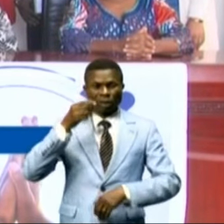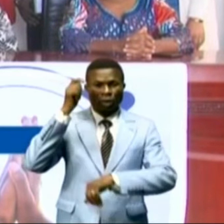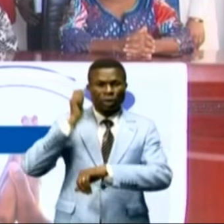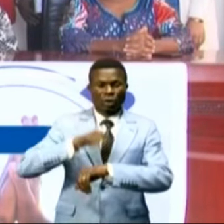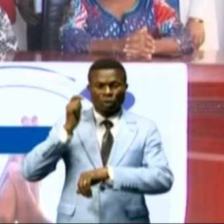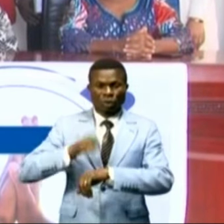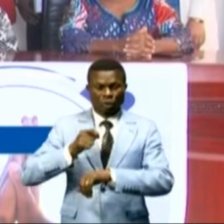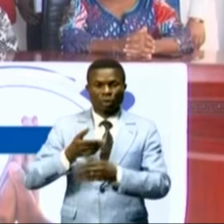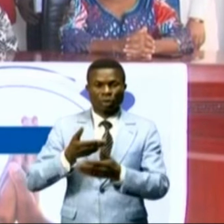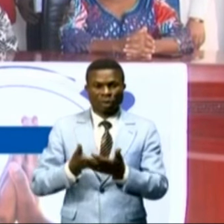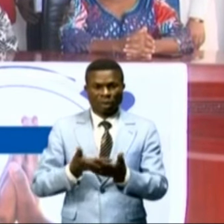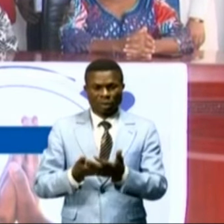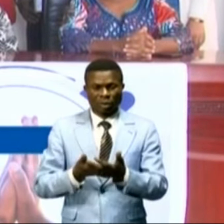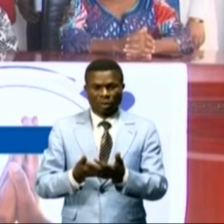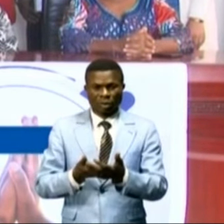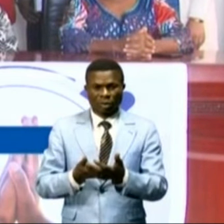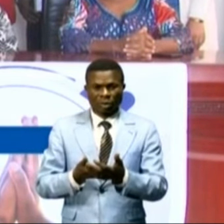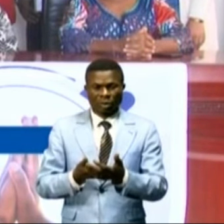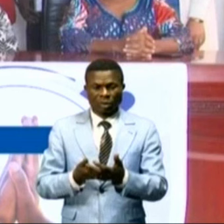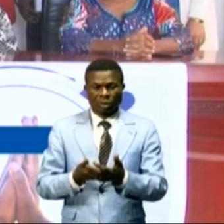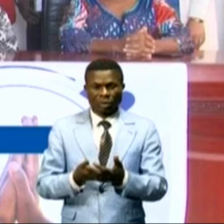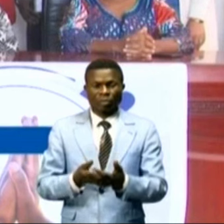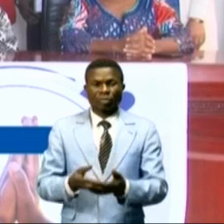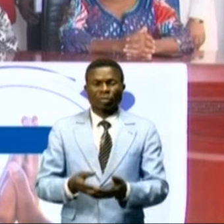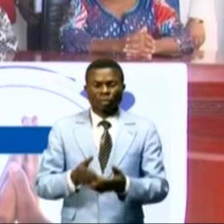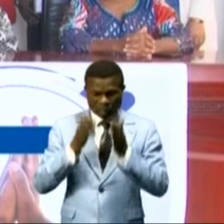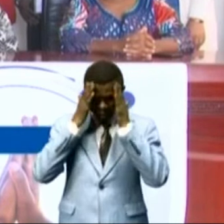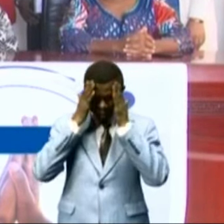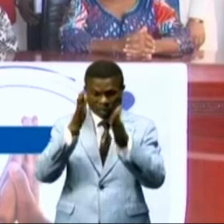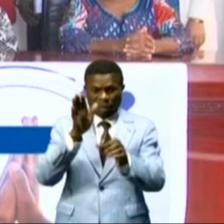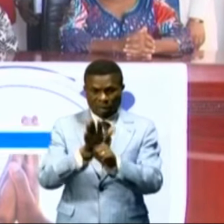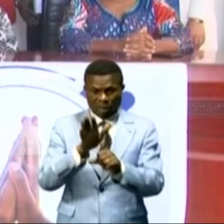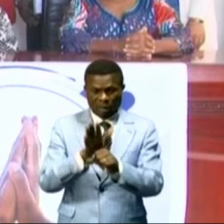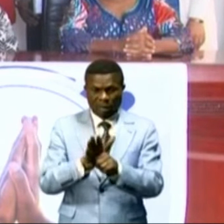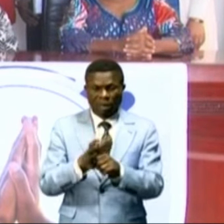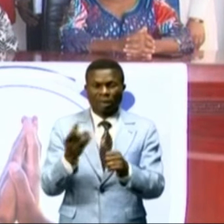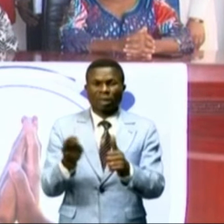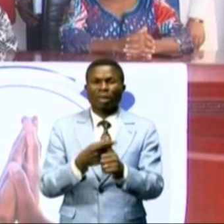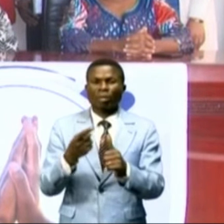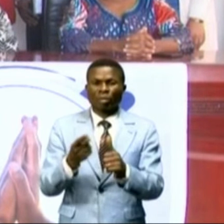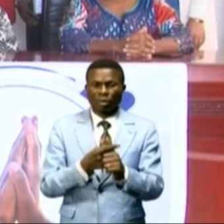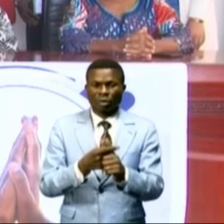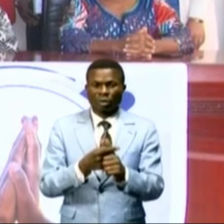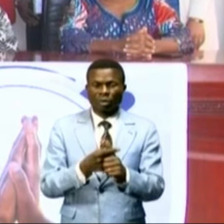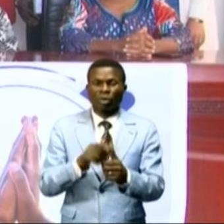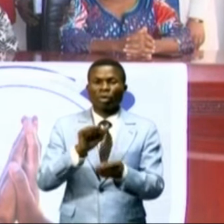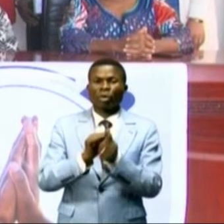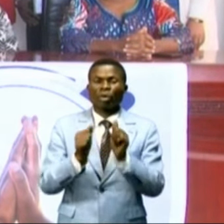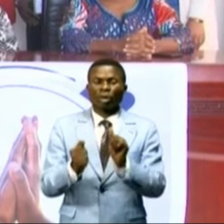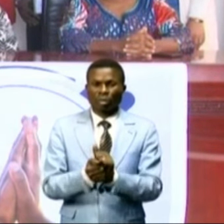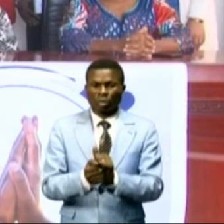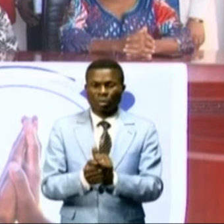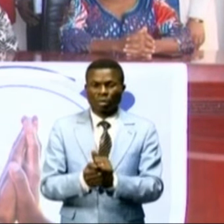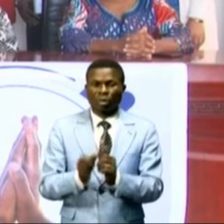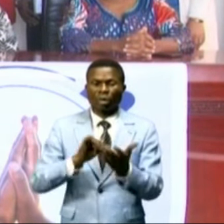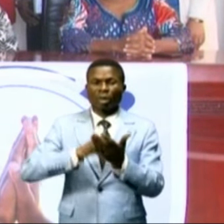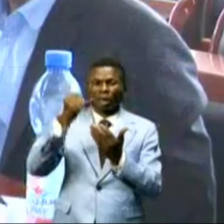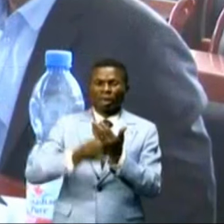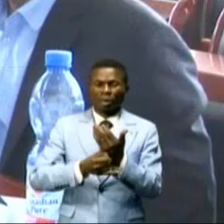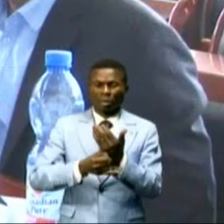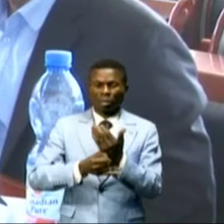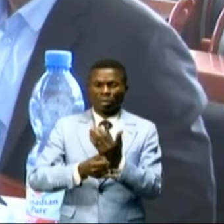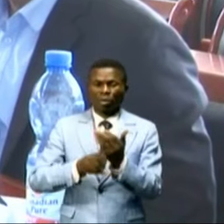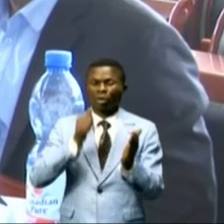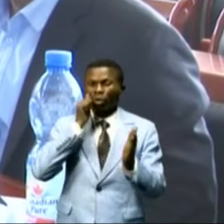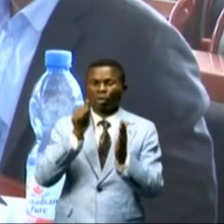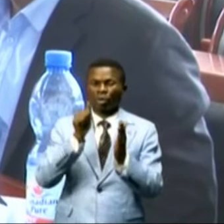garde des Sceaux, de porter une attention particulière à la proposition du projet d'arrêté